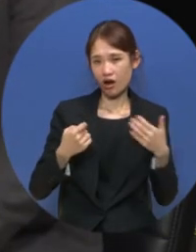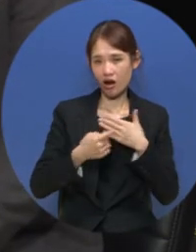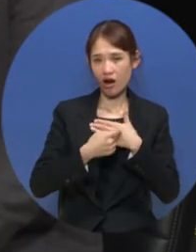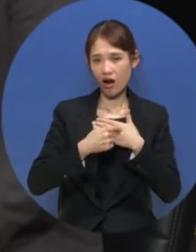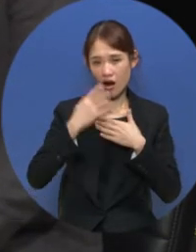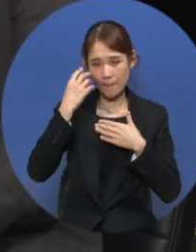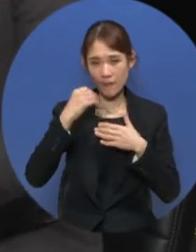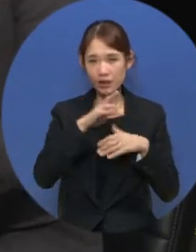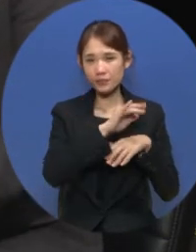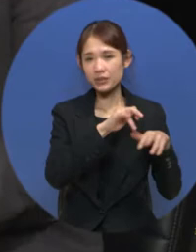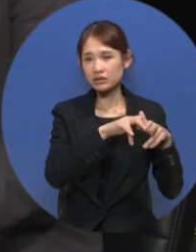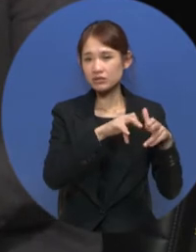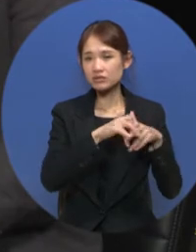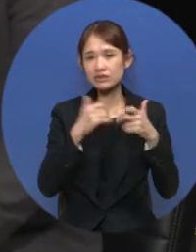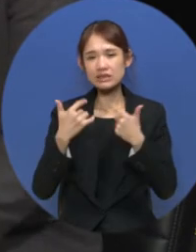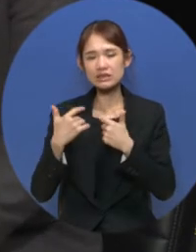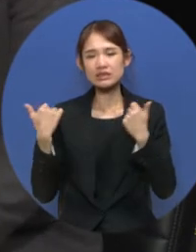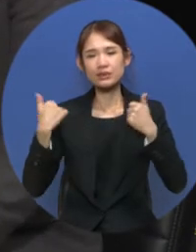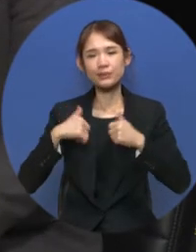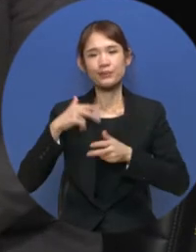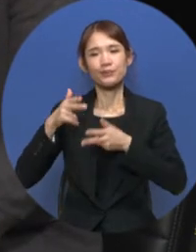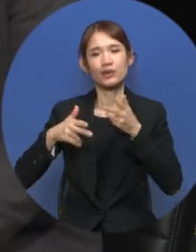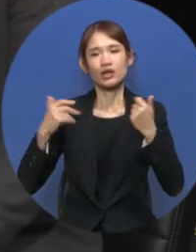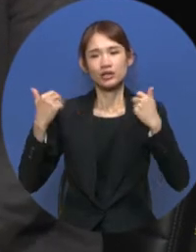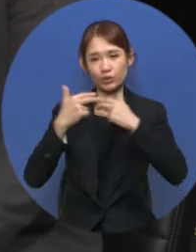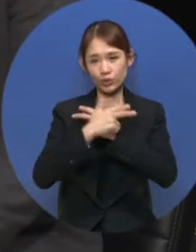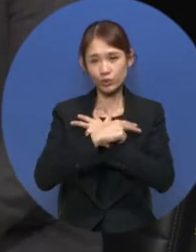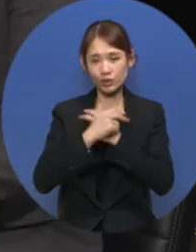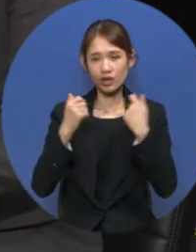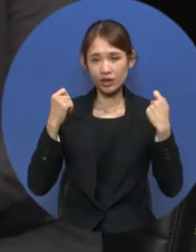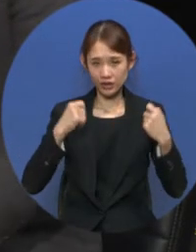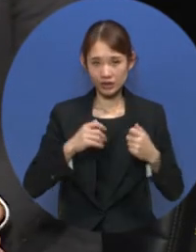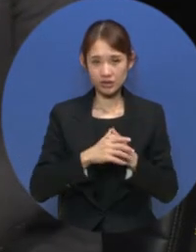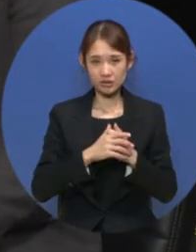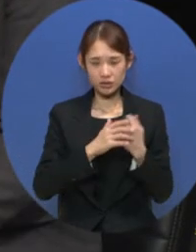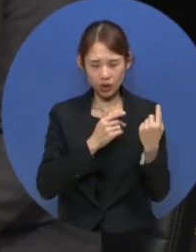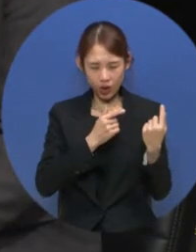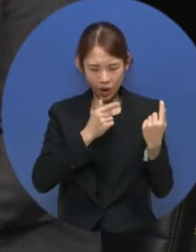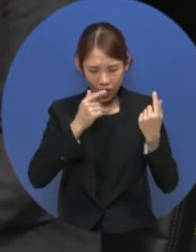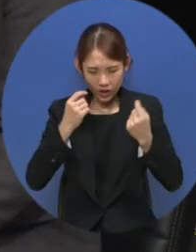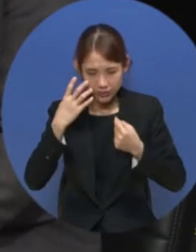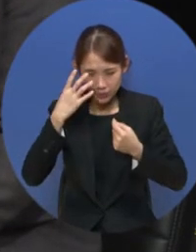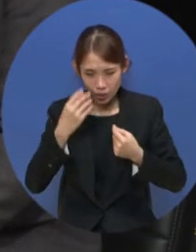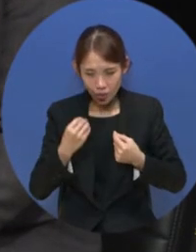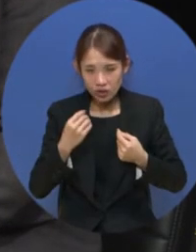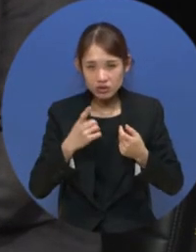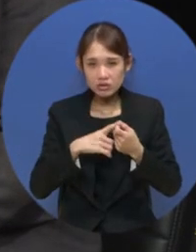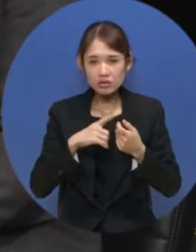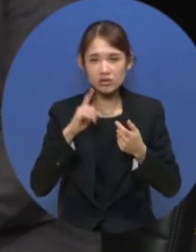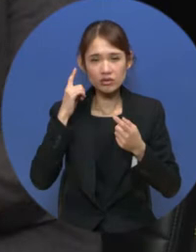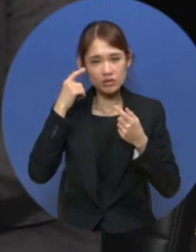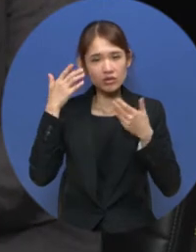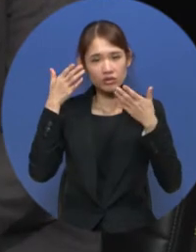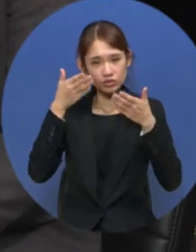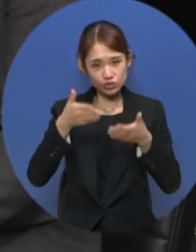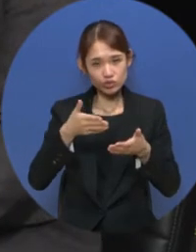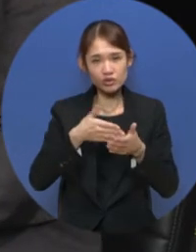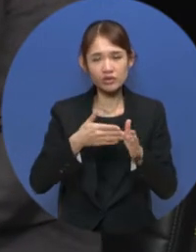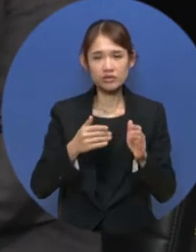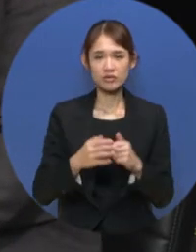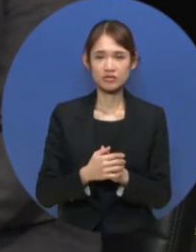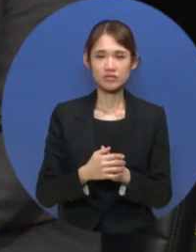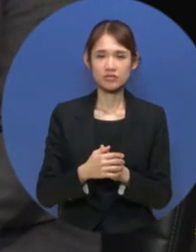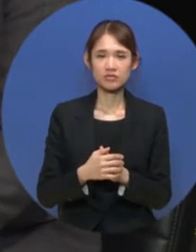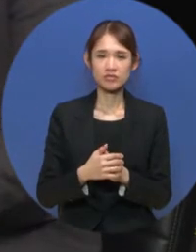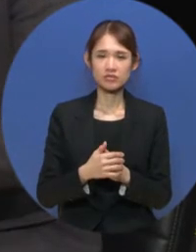때는 비장애인들이 늘상 입는 그런 비즈니스 캐주얼과 동일하게 보이는 것들 그런 쪽을 네. 좀 추구를 했었고요.